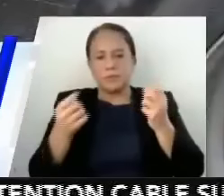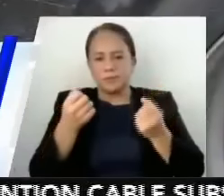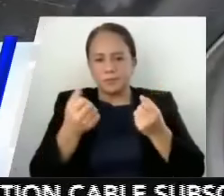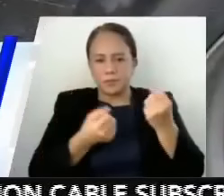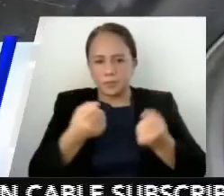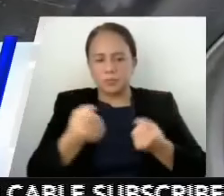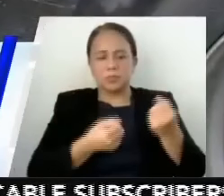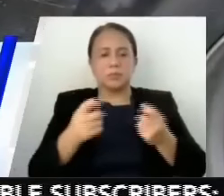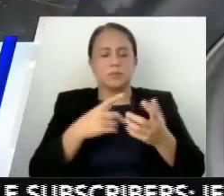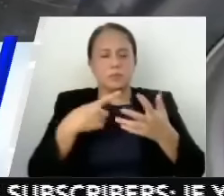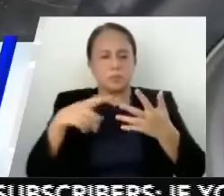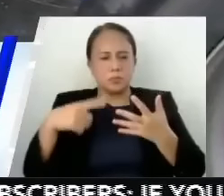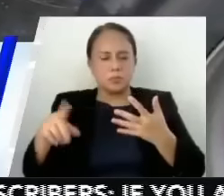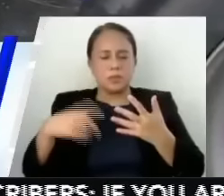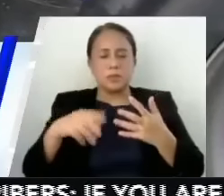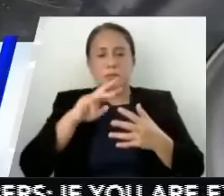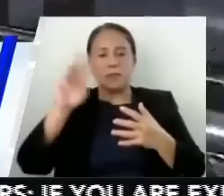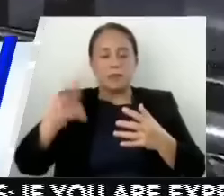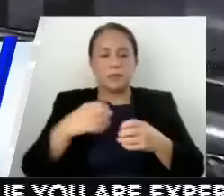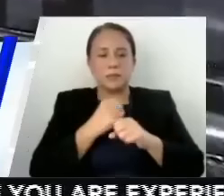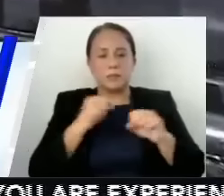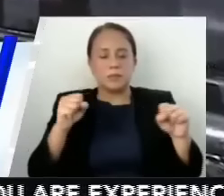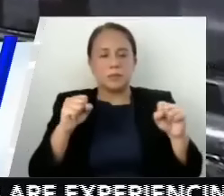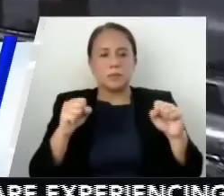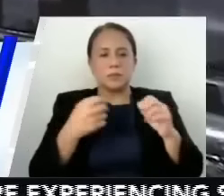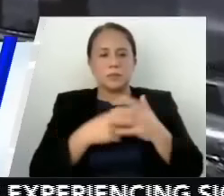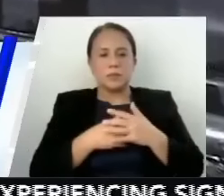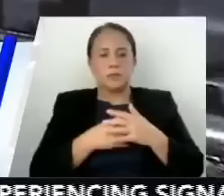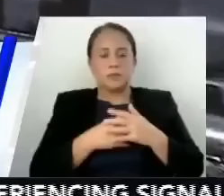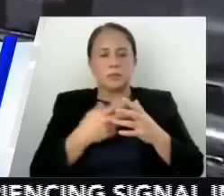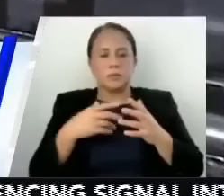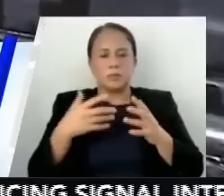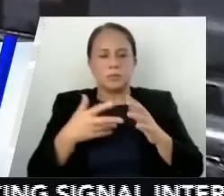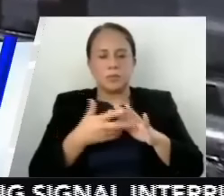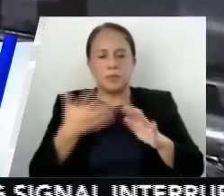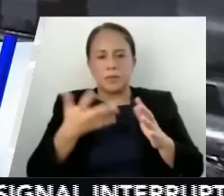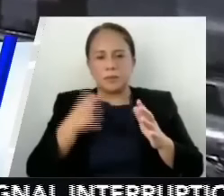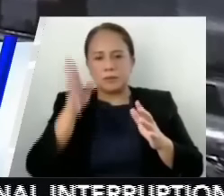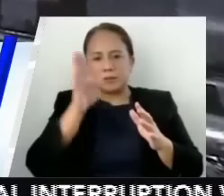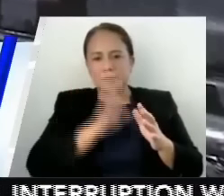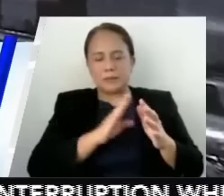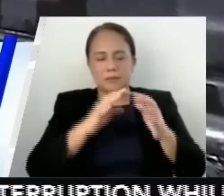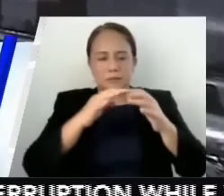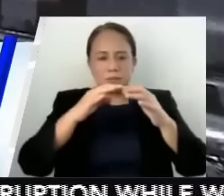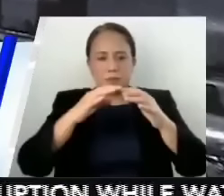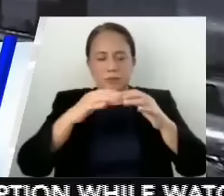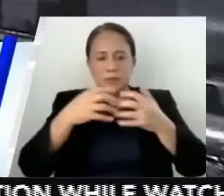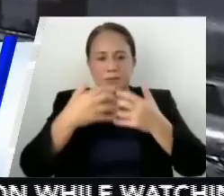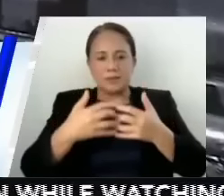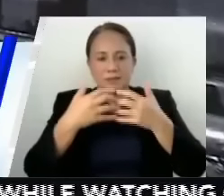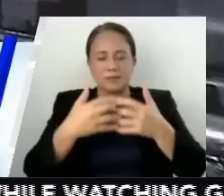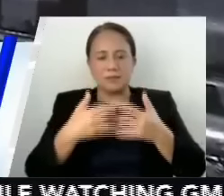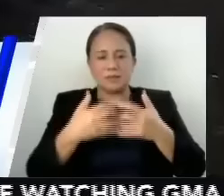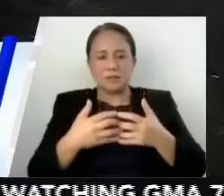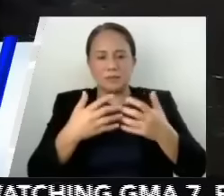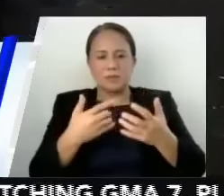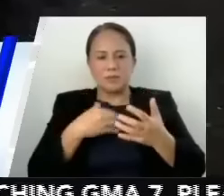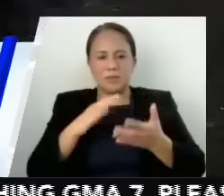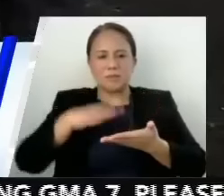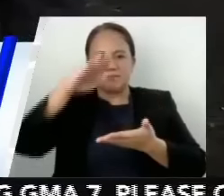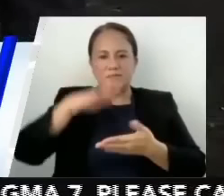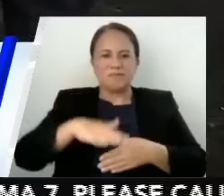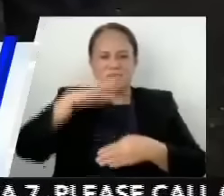ng Manila Special Rescue, matulin umano ang tanker at posibleng nabali ang chassis nito sa dami ng humps na dinaanan.